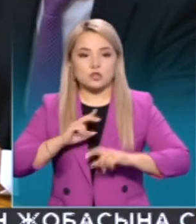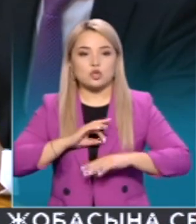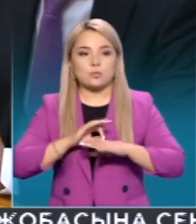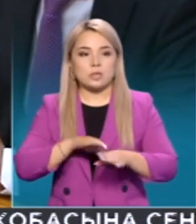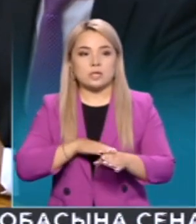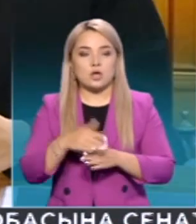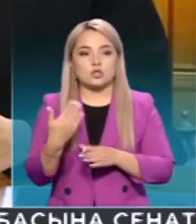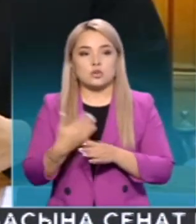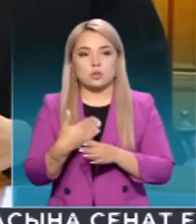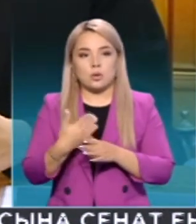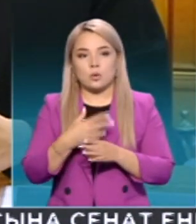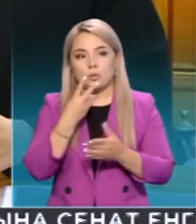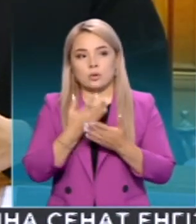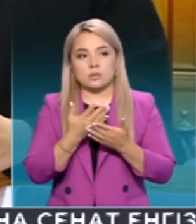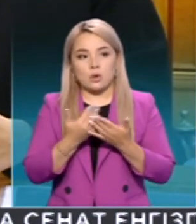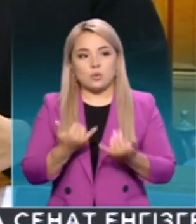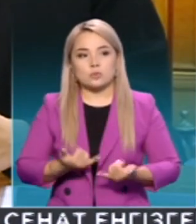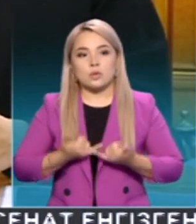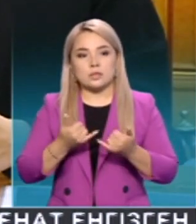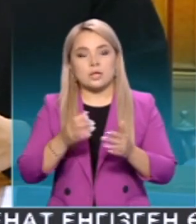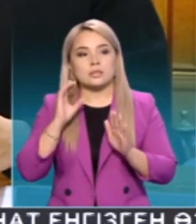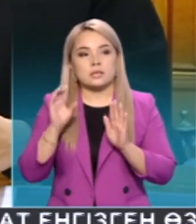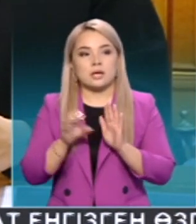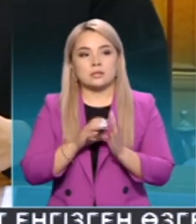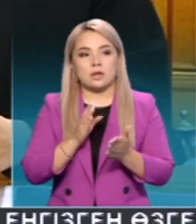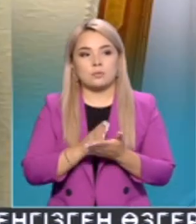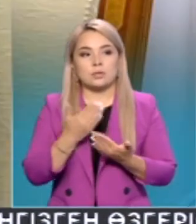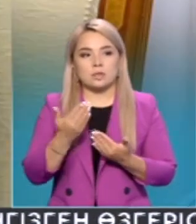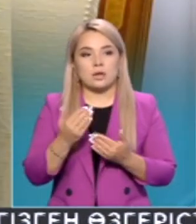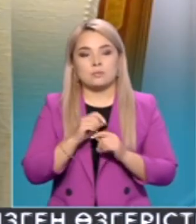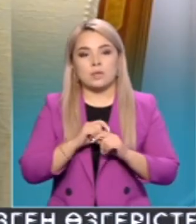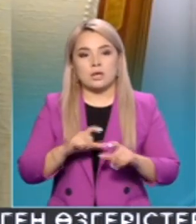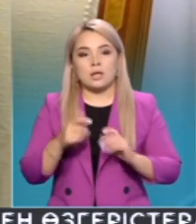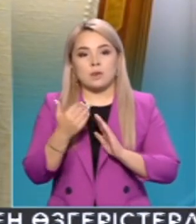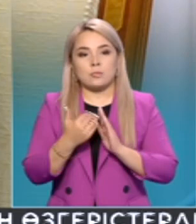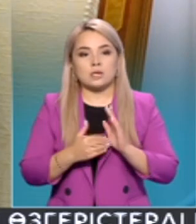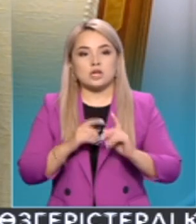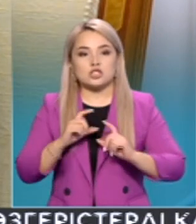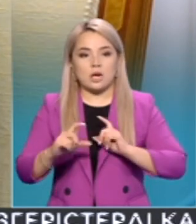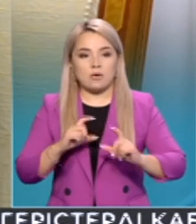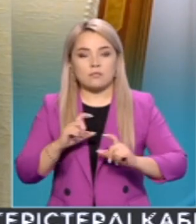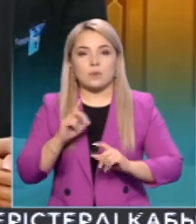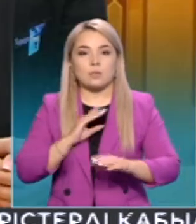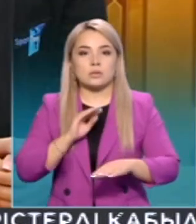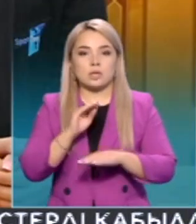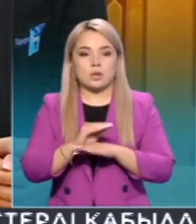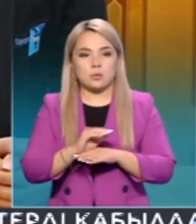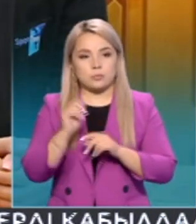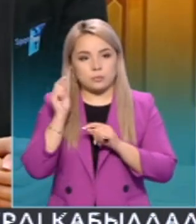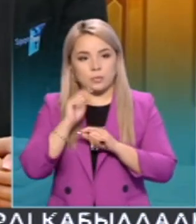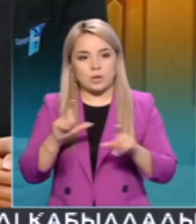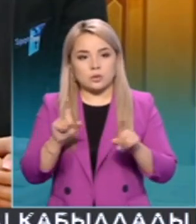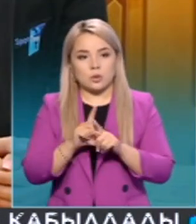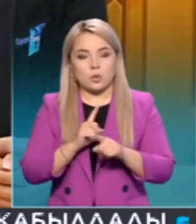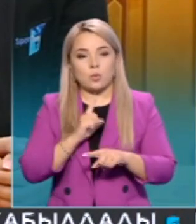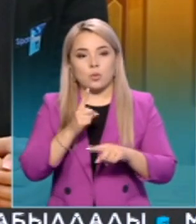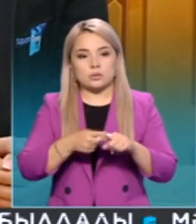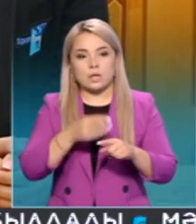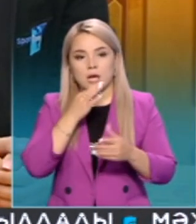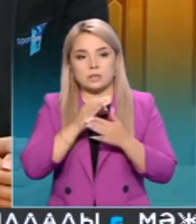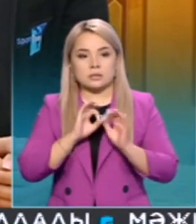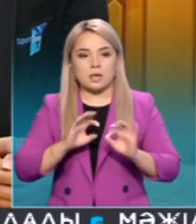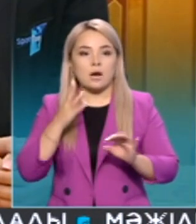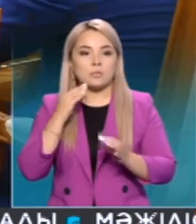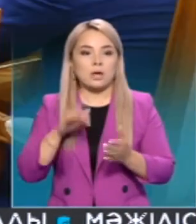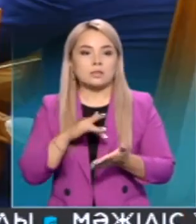жүйелі көмек көрсету туралы ұсыныстарды тыңдады. Мектеп бағдарламасына шахматты факультативтік пән ретінде қосу жайы айтылды.